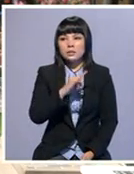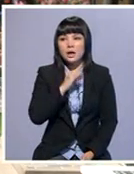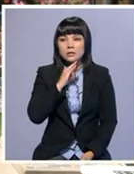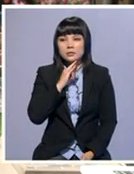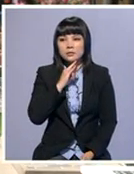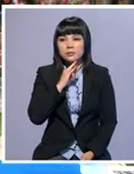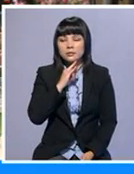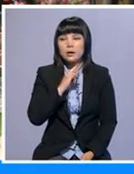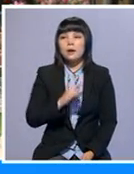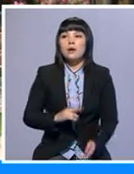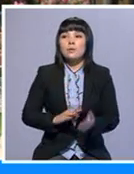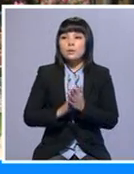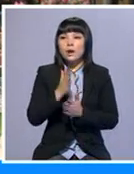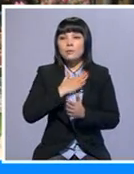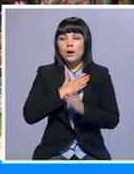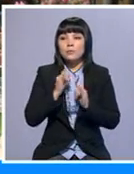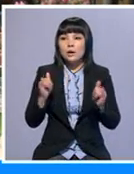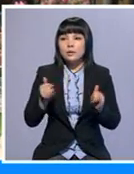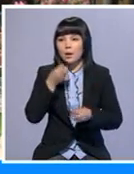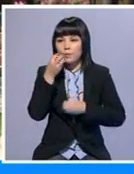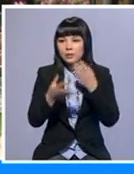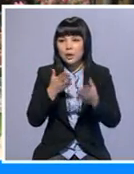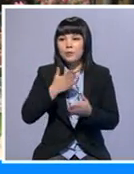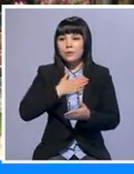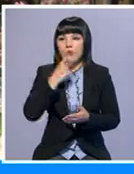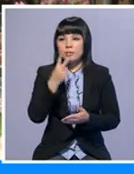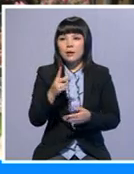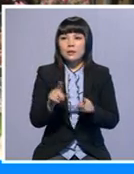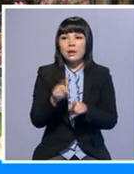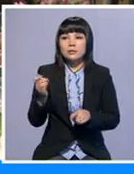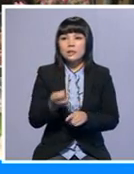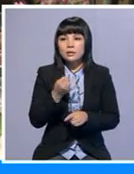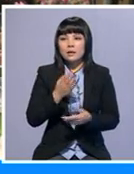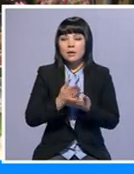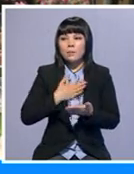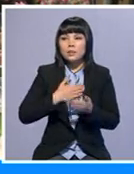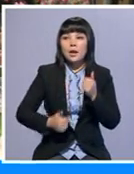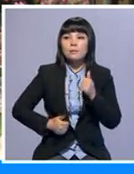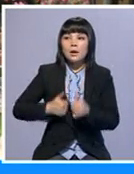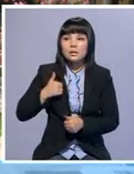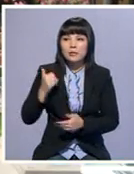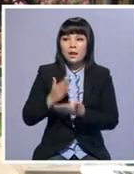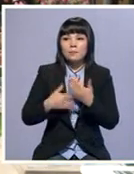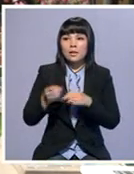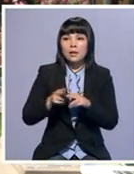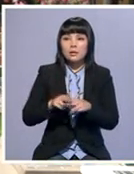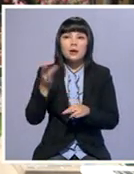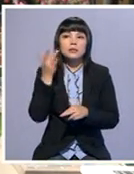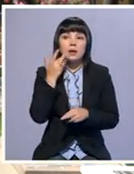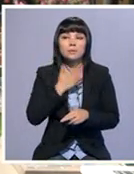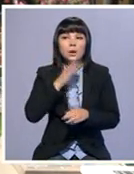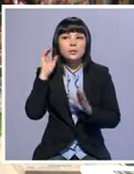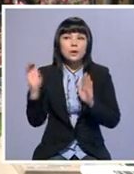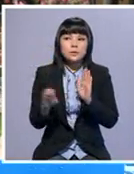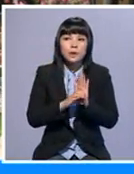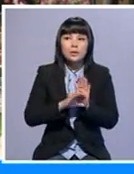үлкейіп жүргені біздің үшін өте мақтаныш. Оны сұрау біле ұят. Неге десеңіз, ол біз көудеміз қауып жүреміз. Жай отырған